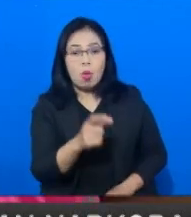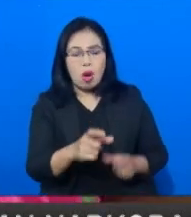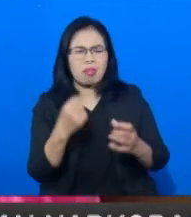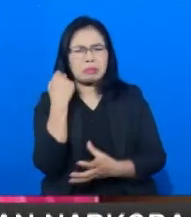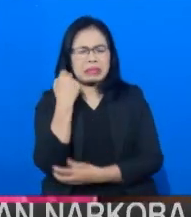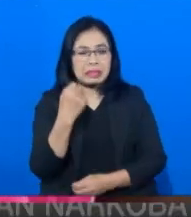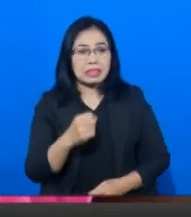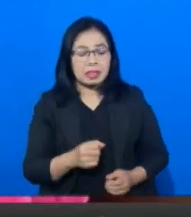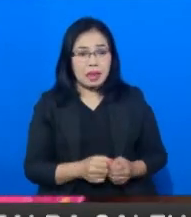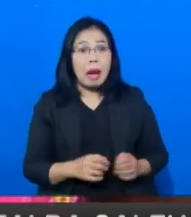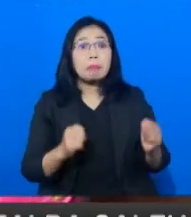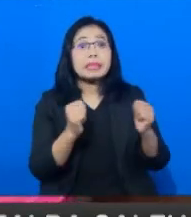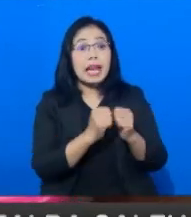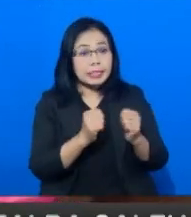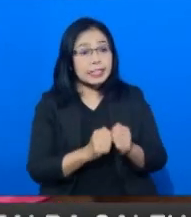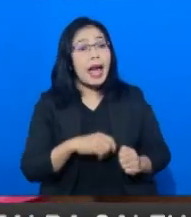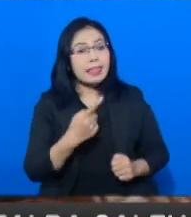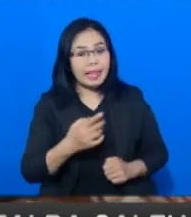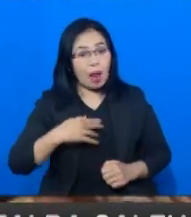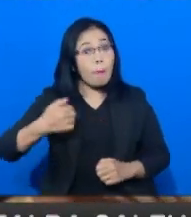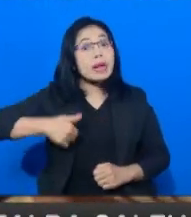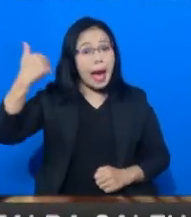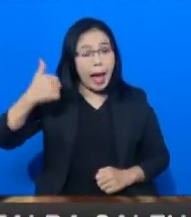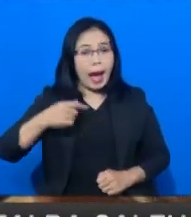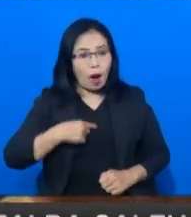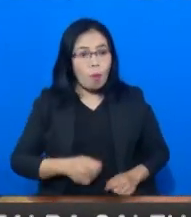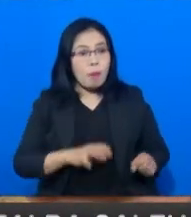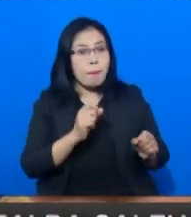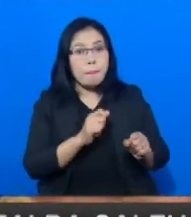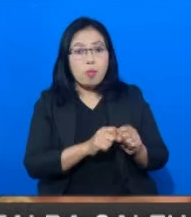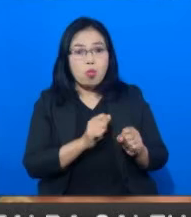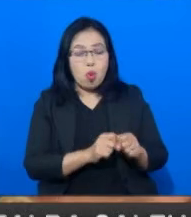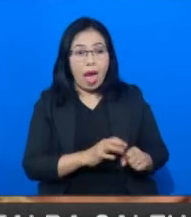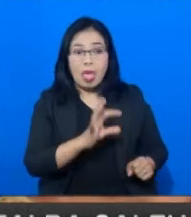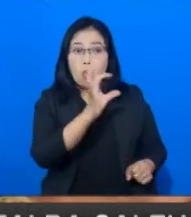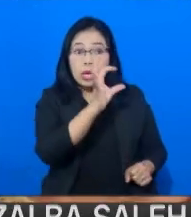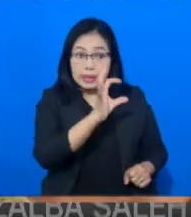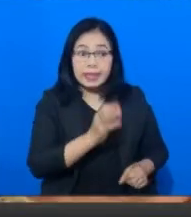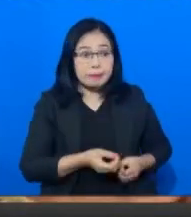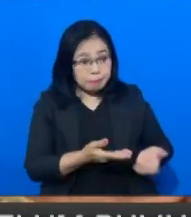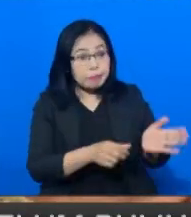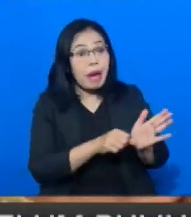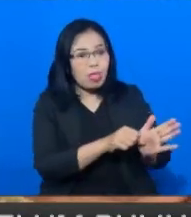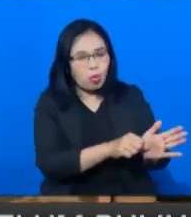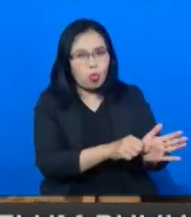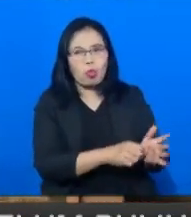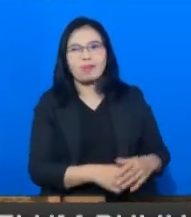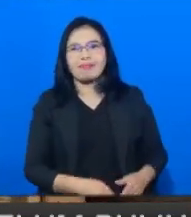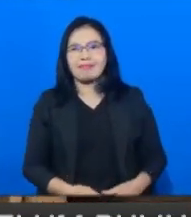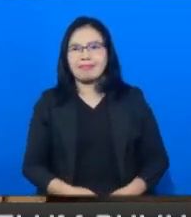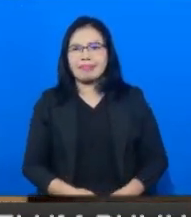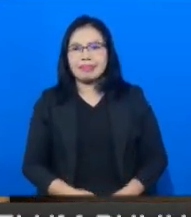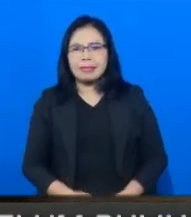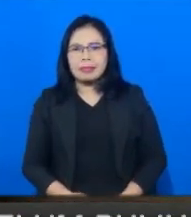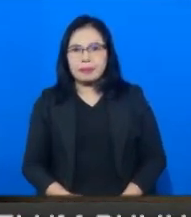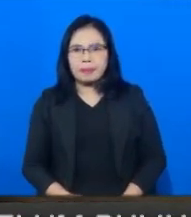Trubus, sebenarnya saat ini kebutuhan MCK umum masih sangat dibutuhkan, terutama untuk perkampungan marginal di kota besar.